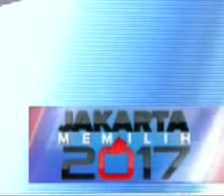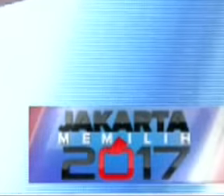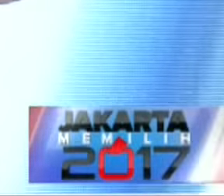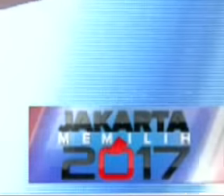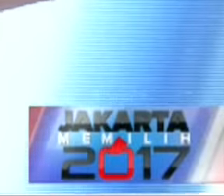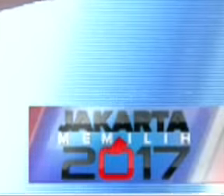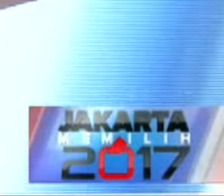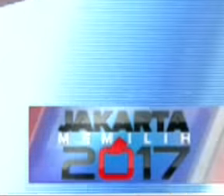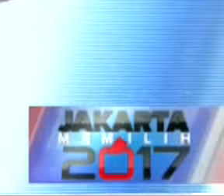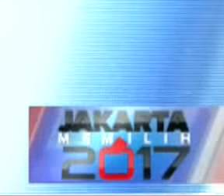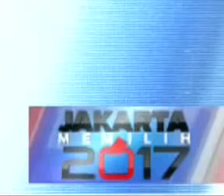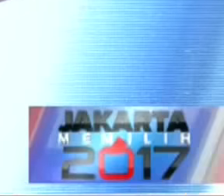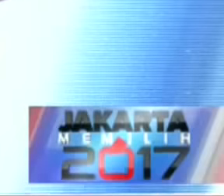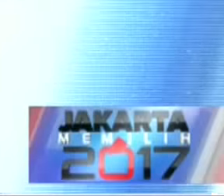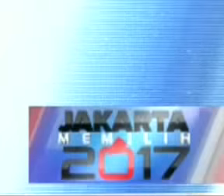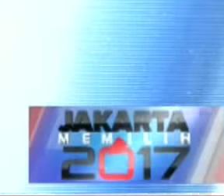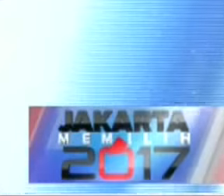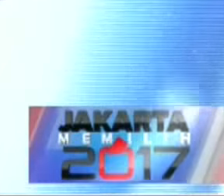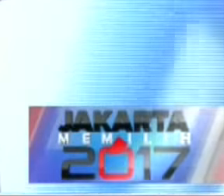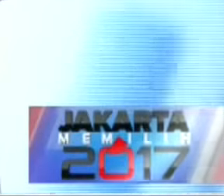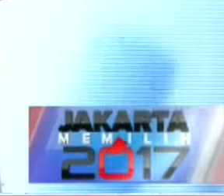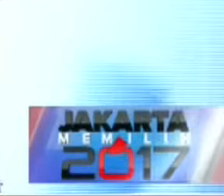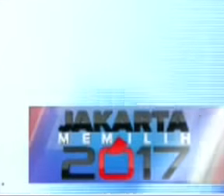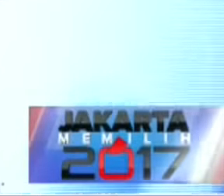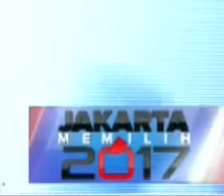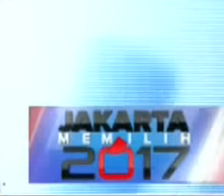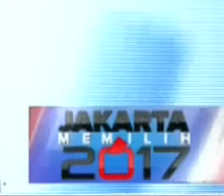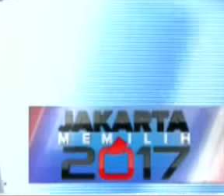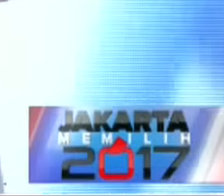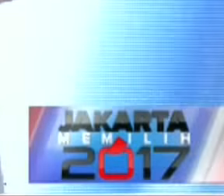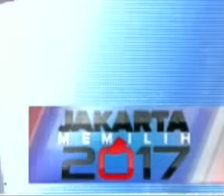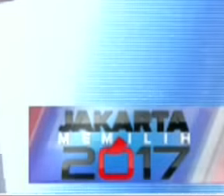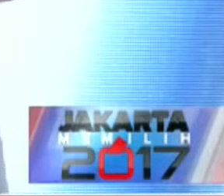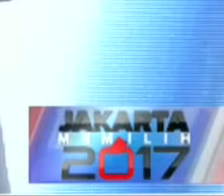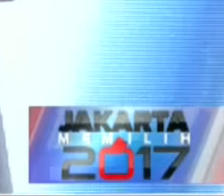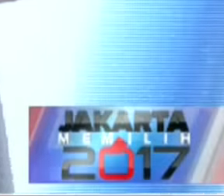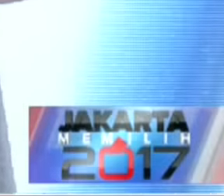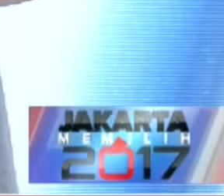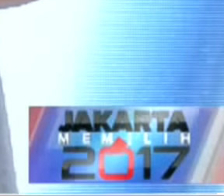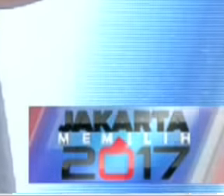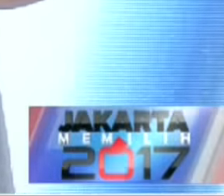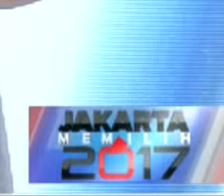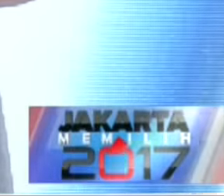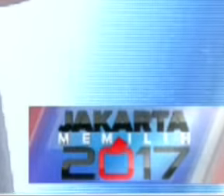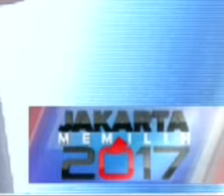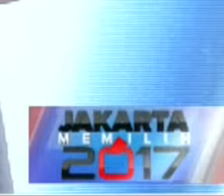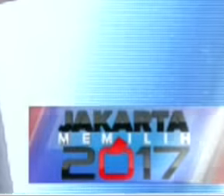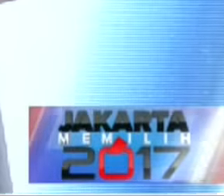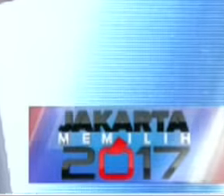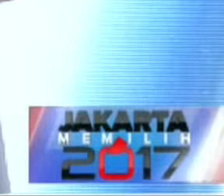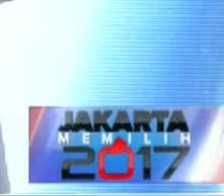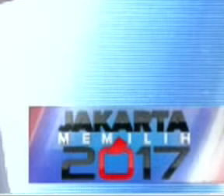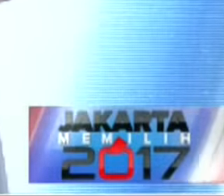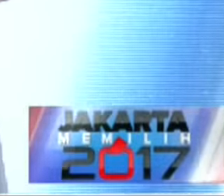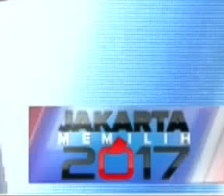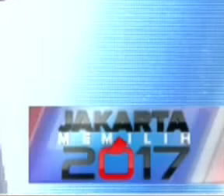Ya, saya Rika Amru. Menutup acara nonton bareng live debat Pilkada 2017. Kita akan